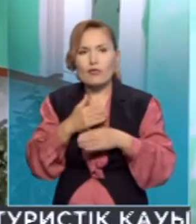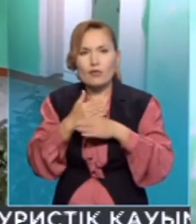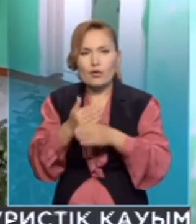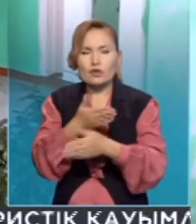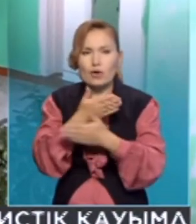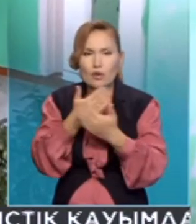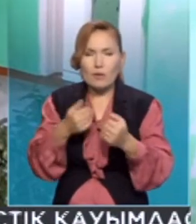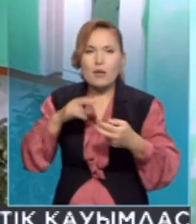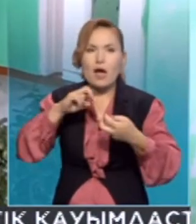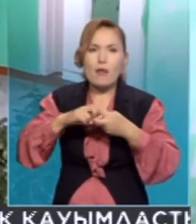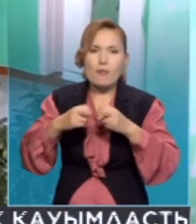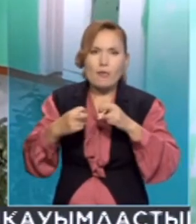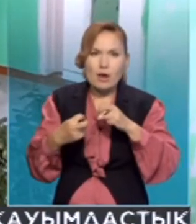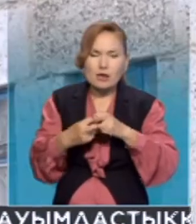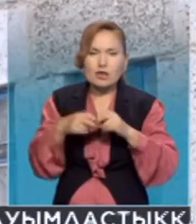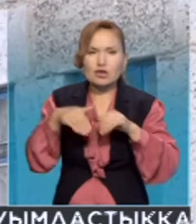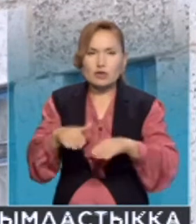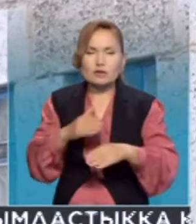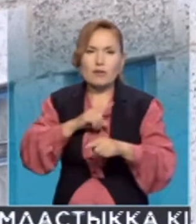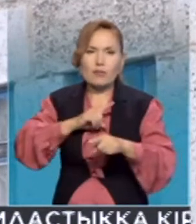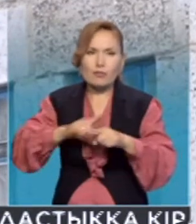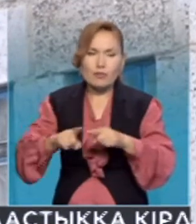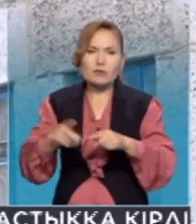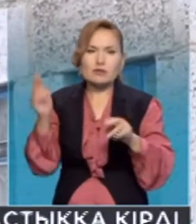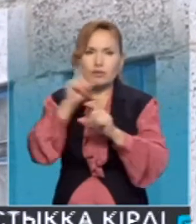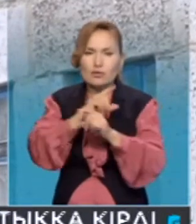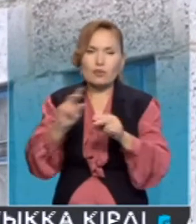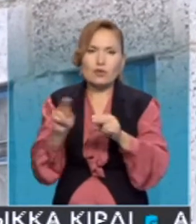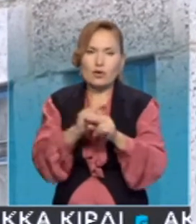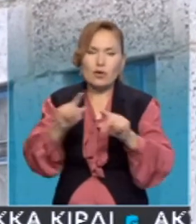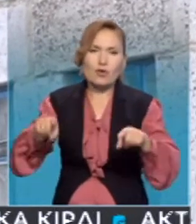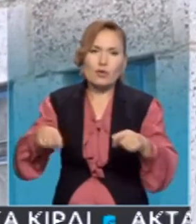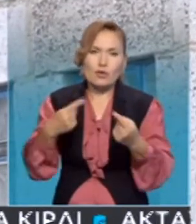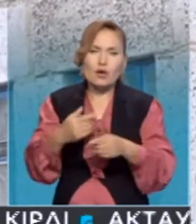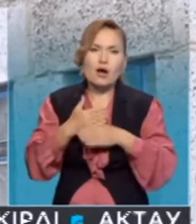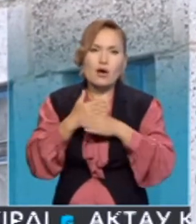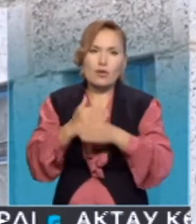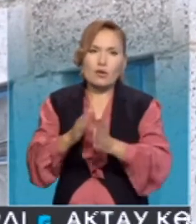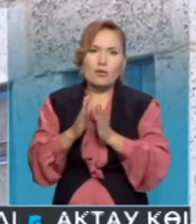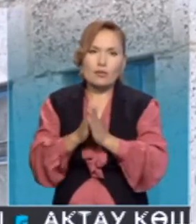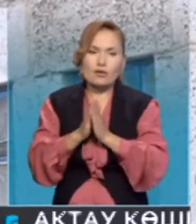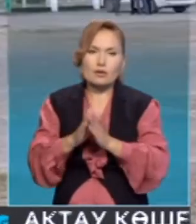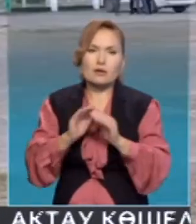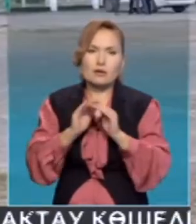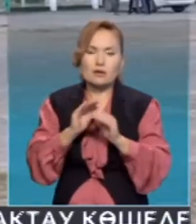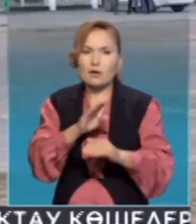мәселеге жылдамдатып қаржы бөлініп, ғимаратты тездетіп қалыпқа келтірмесе, құлап қалама деп